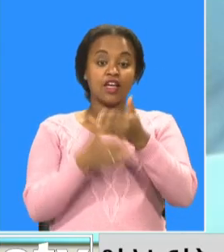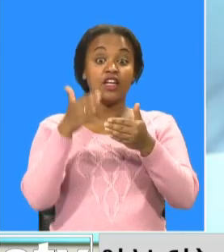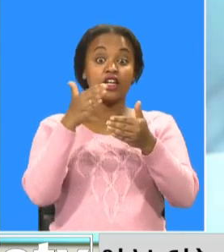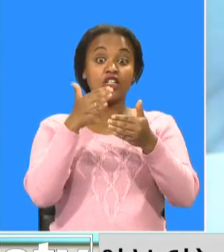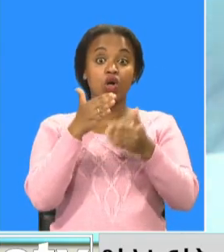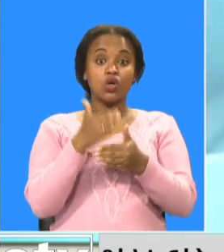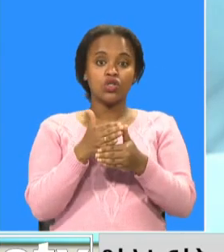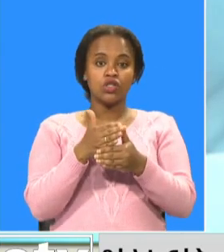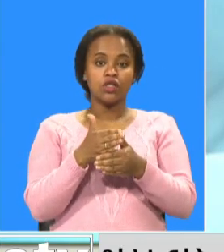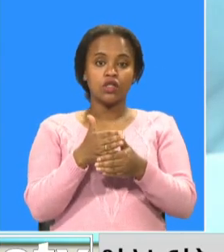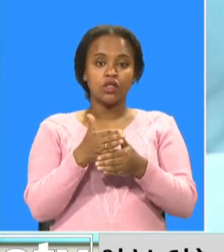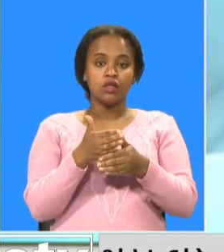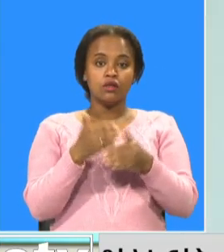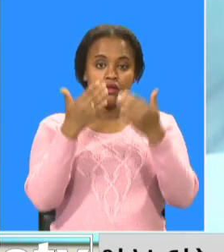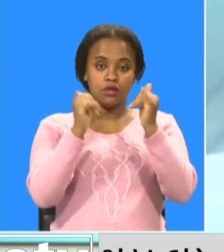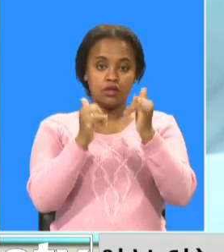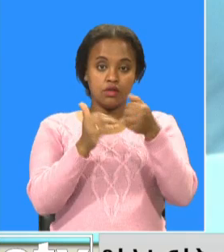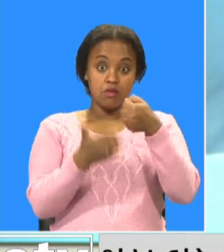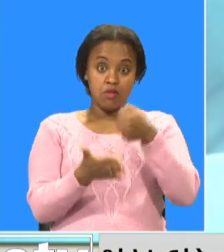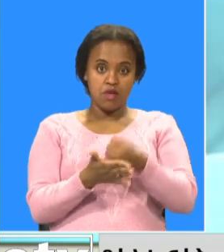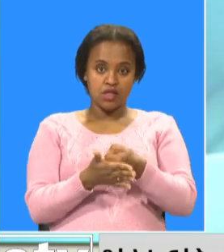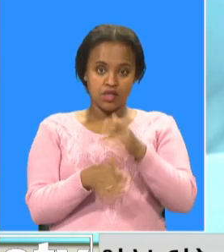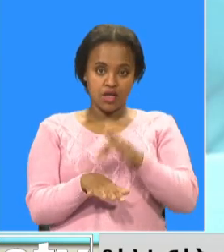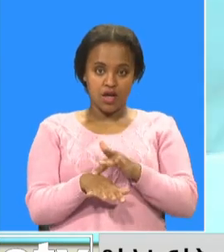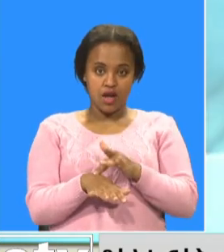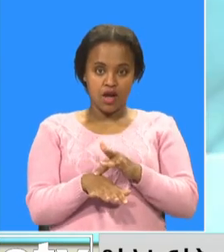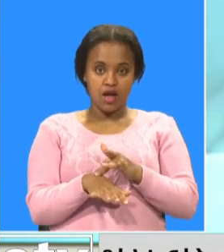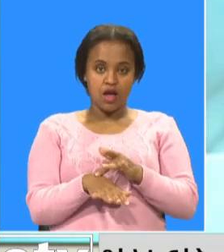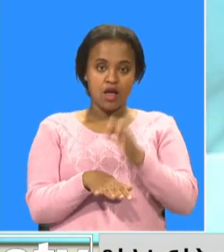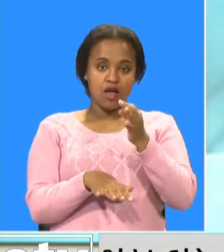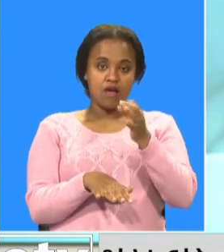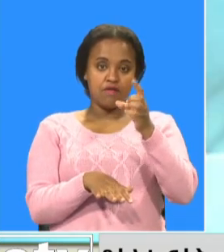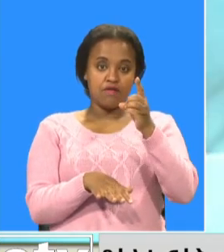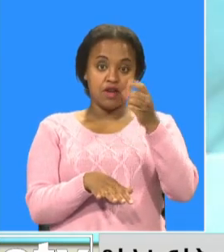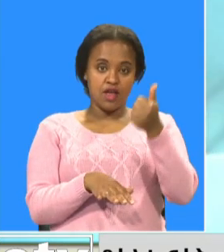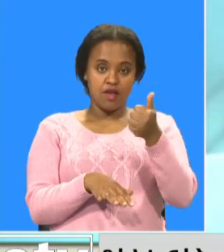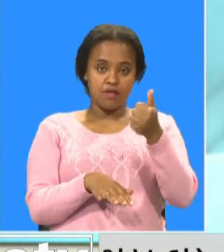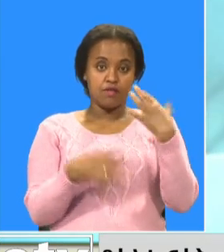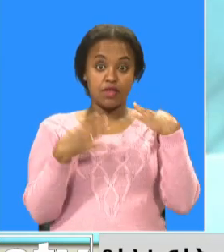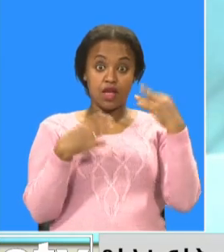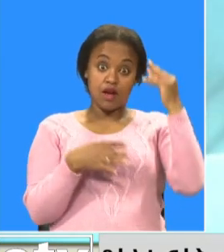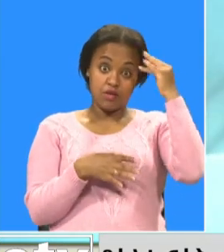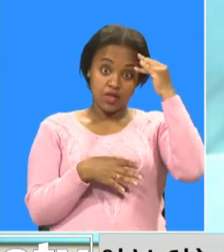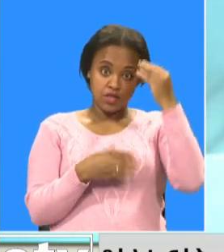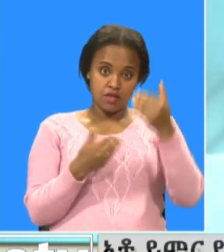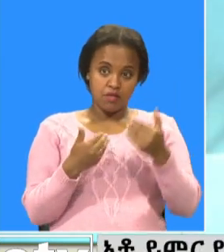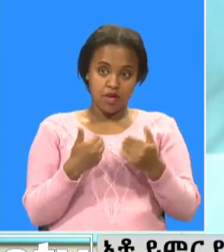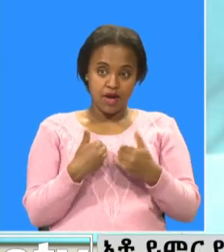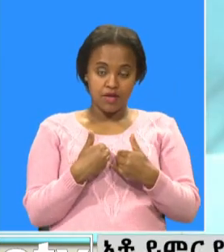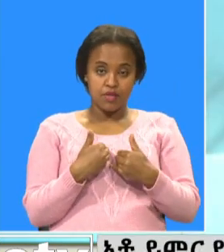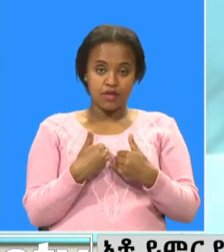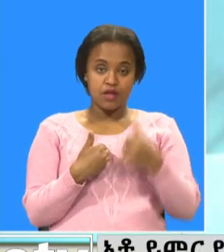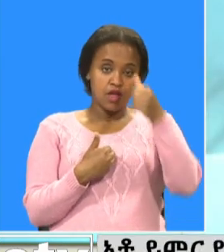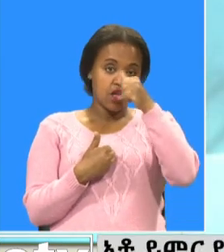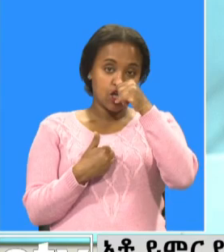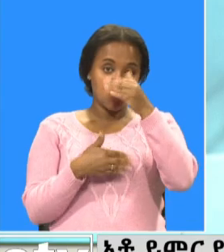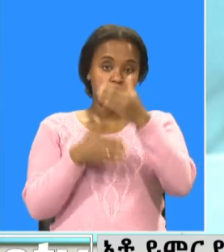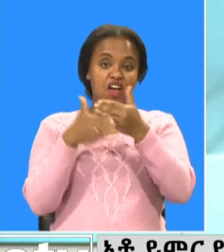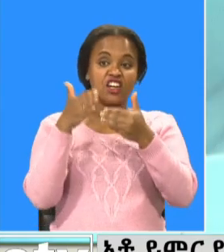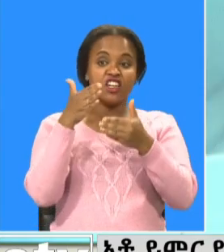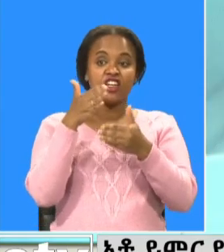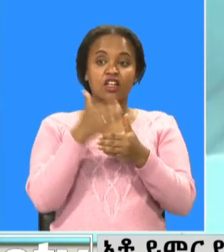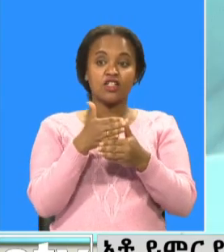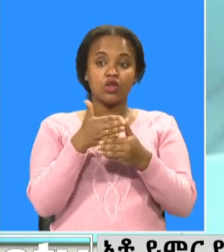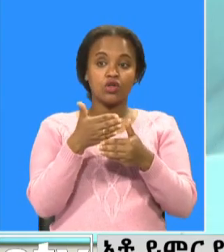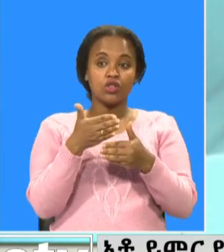ላይ ያው ኤፍዲኤም ባለበት ጤና ሚኒስቴርም ሁሉም ስቴክሆልደሮች ባሉበት ኢትዮጵያ ደረጃዎች